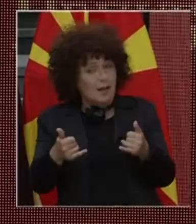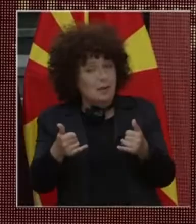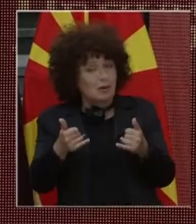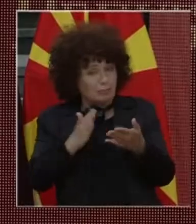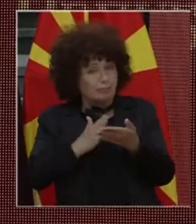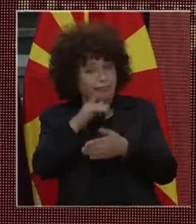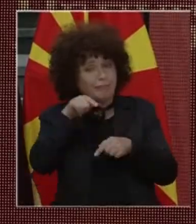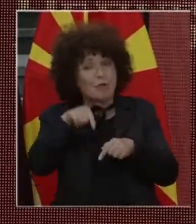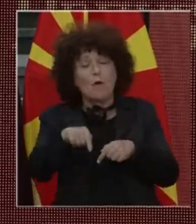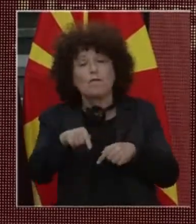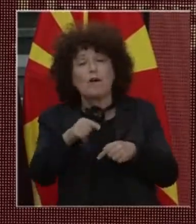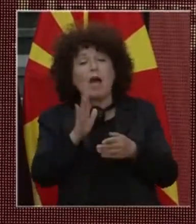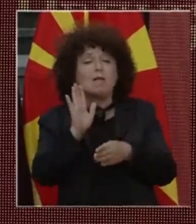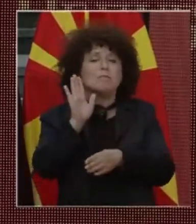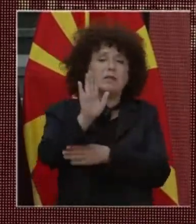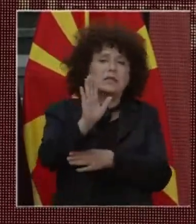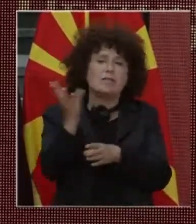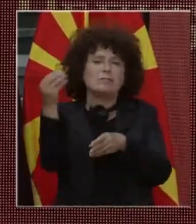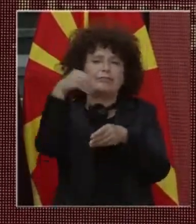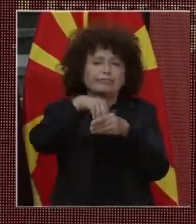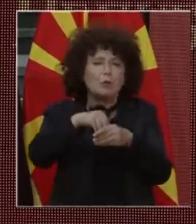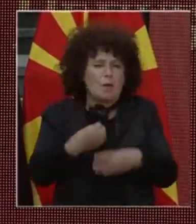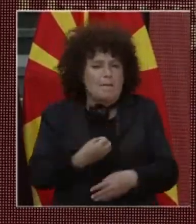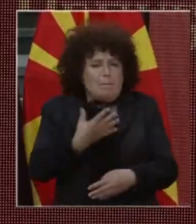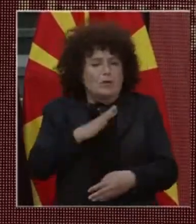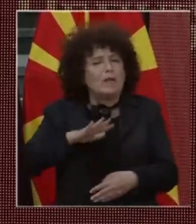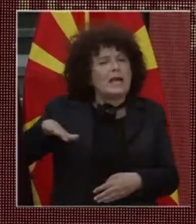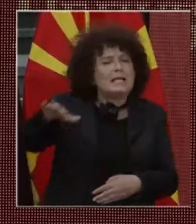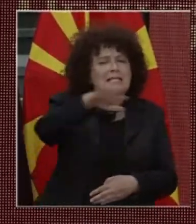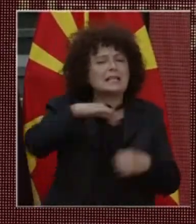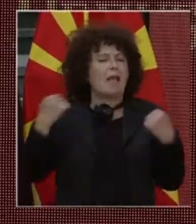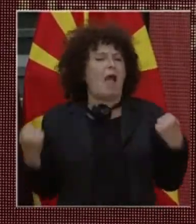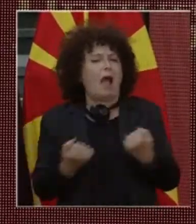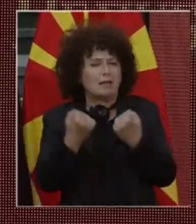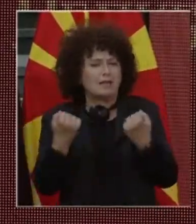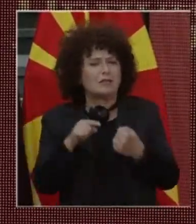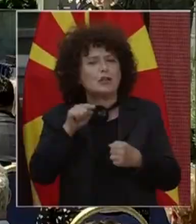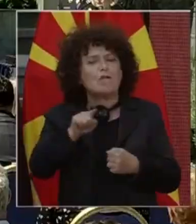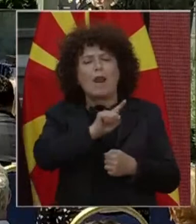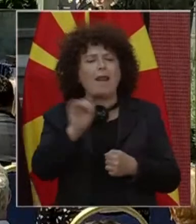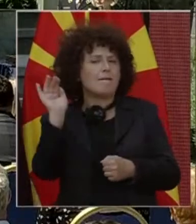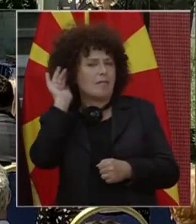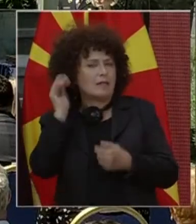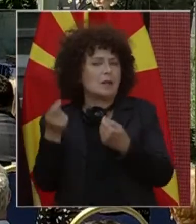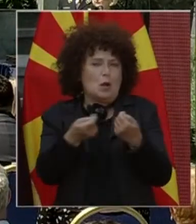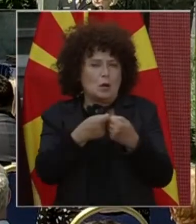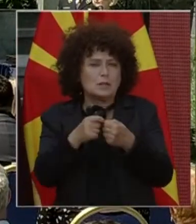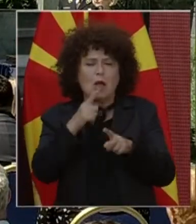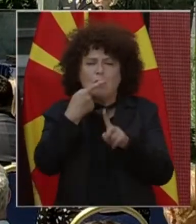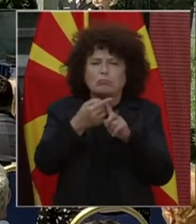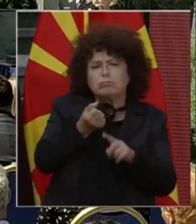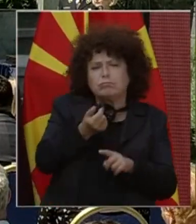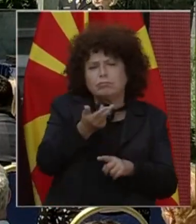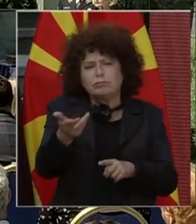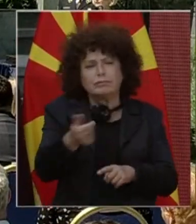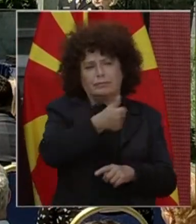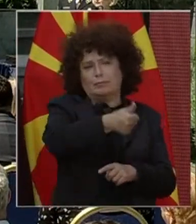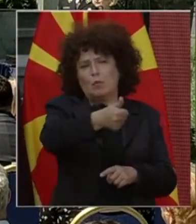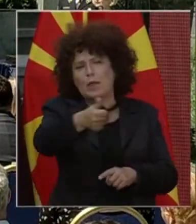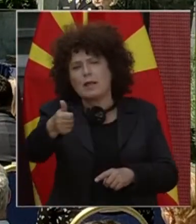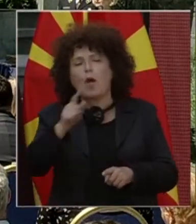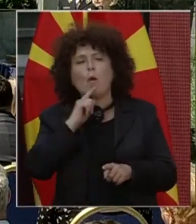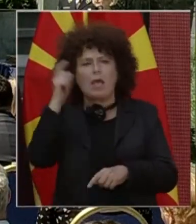настан ќе представува дополнителна мотивација за сите активисти во невладините организации, но и за бројните поединци